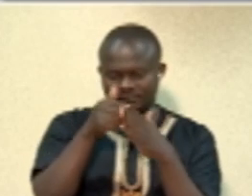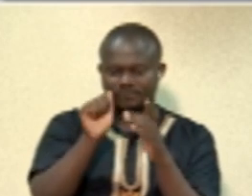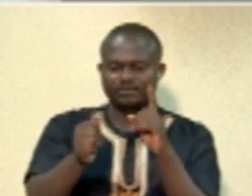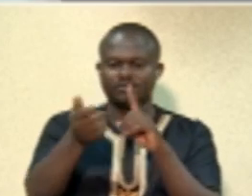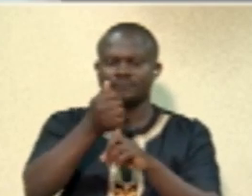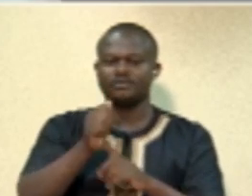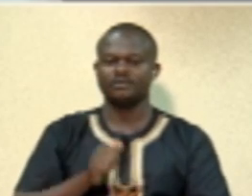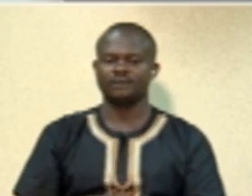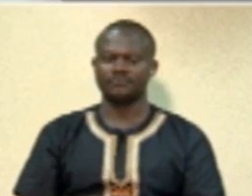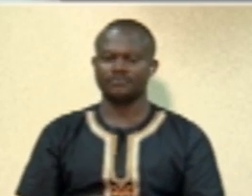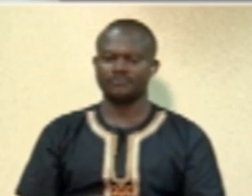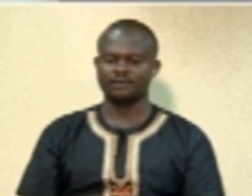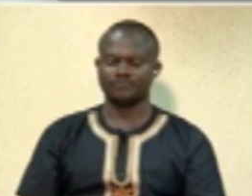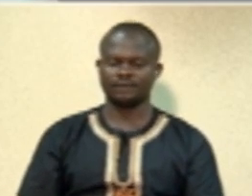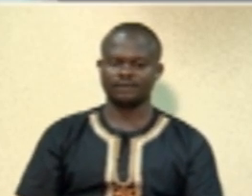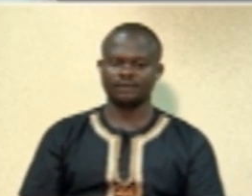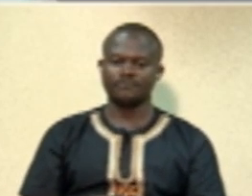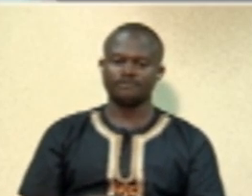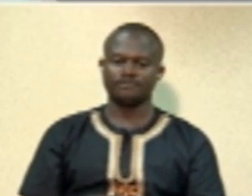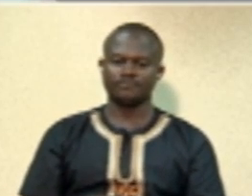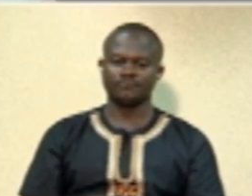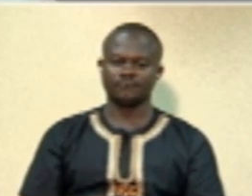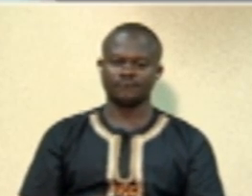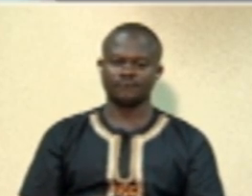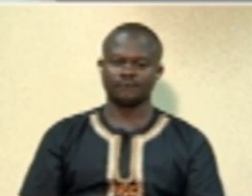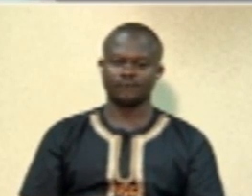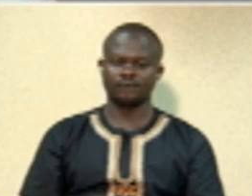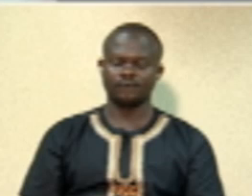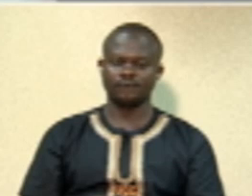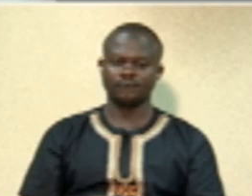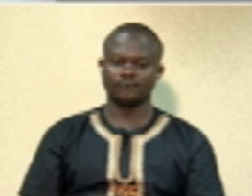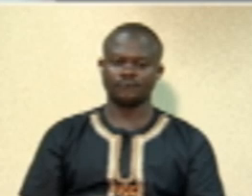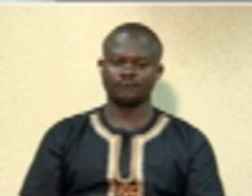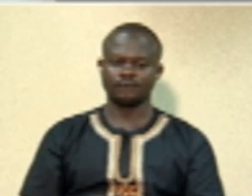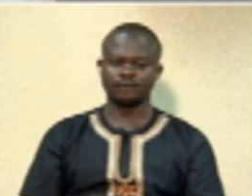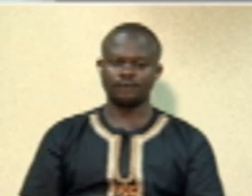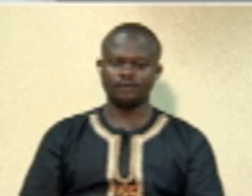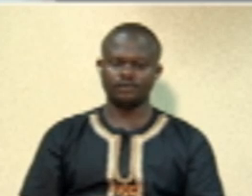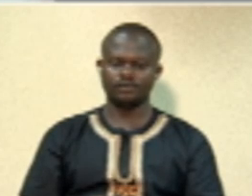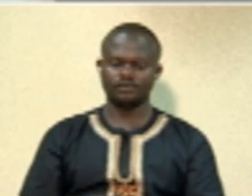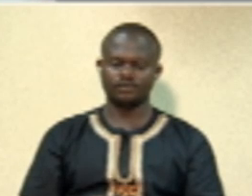bigerweho Vaccine equity cannot be guaranteed